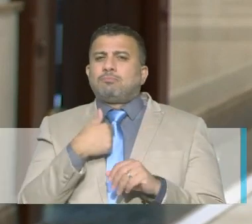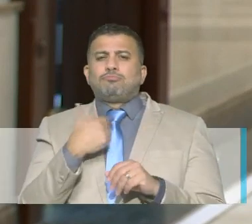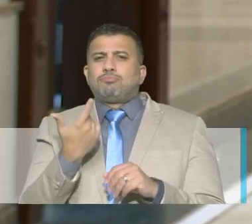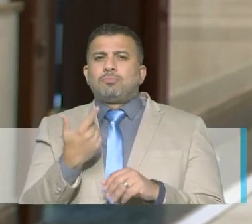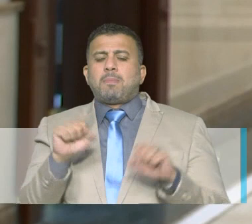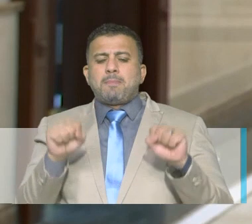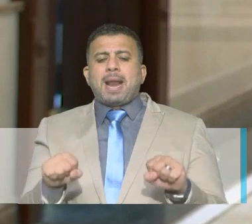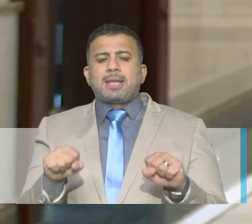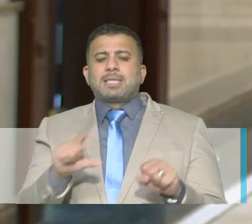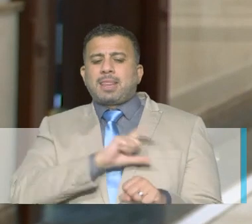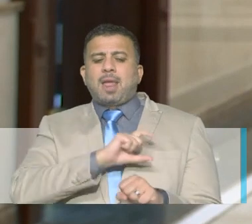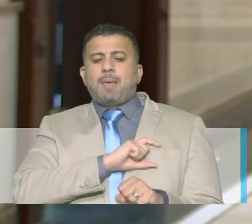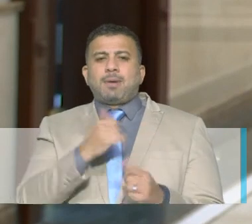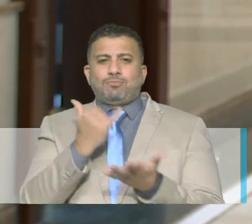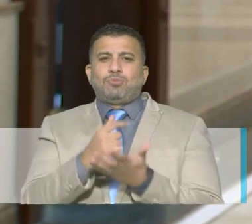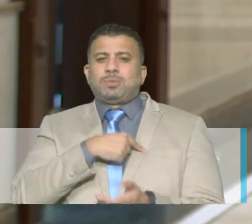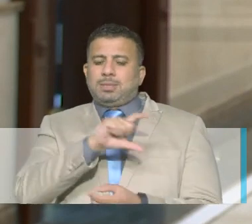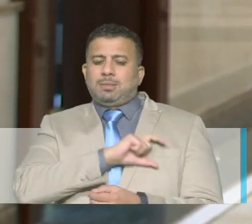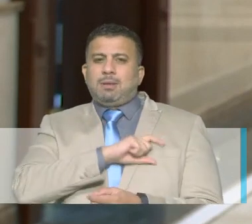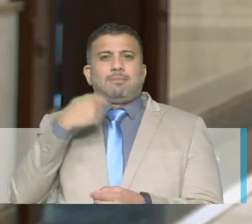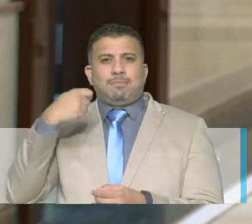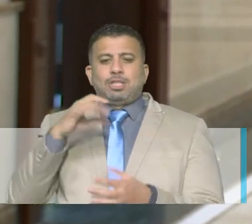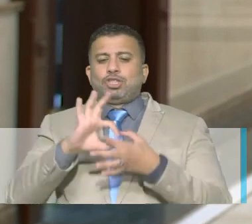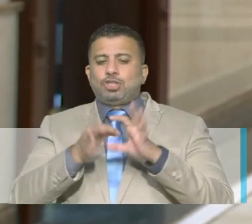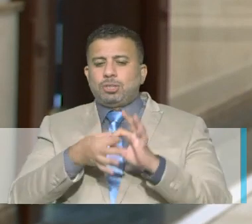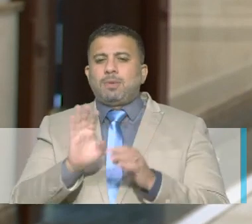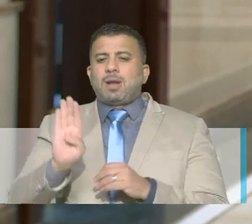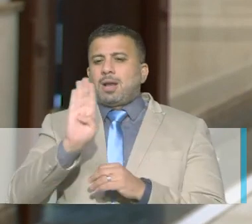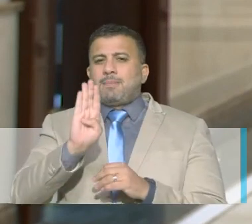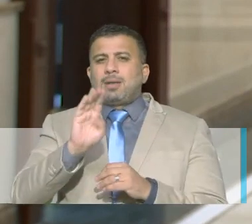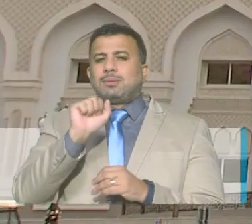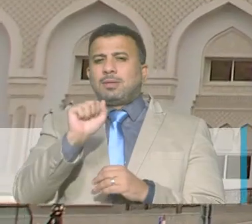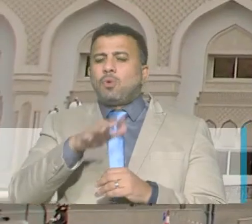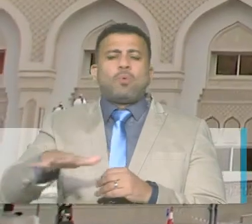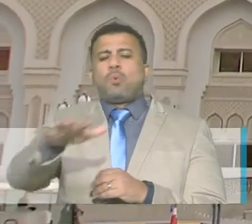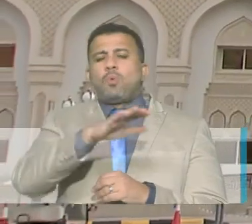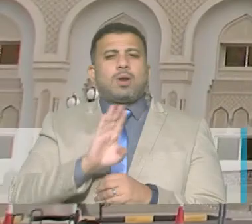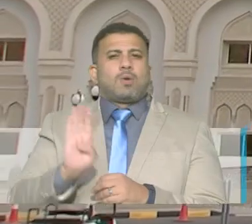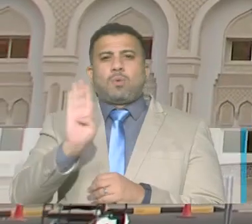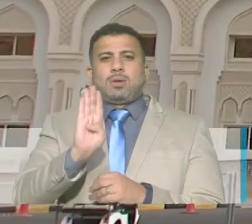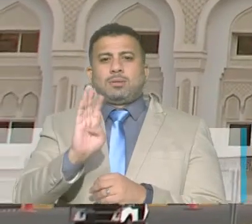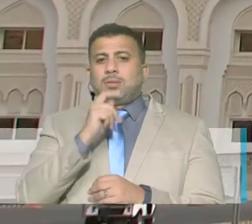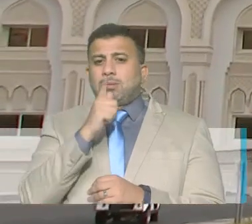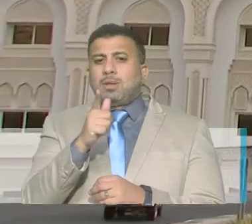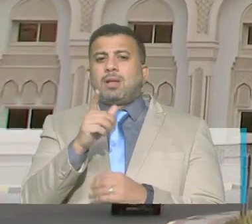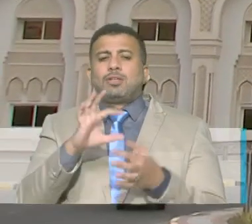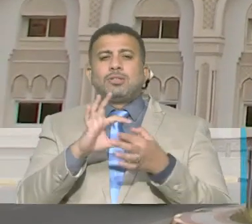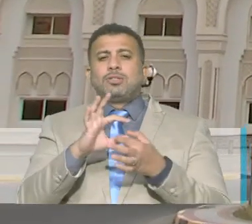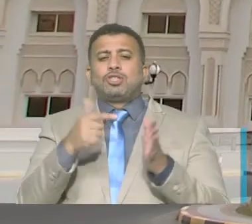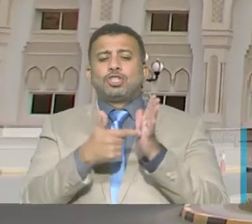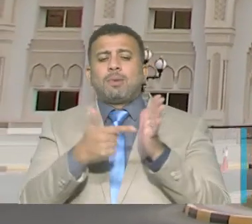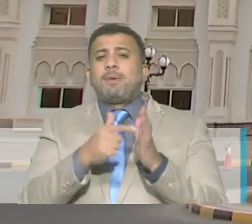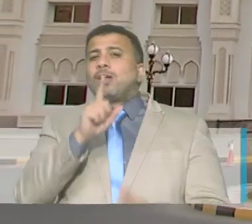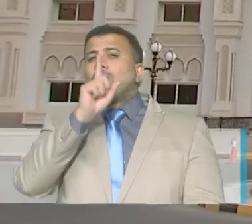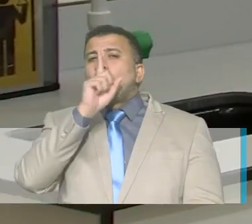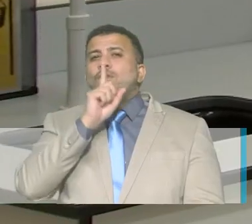في مجلس الطلبة، شؤون الطلبة وجمعيات الكليات التابعة لجميع الكليات. جامعة خرفكان